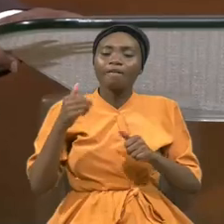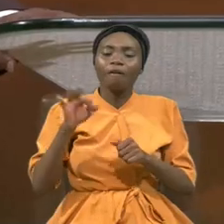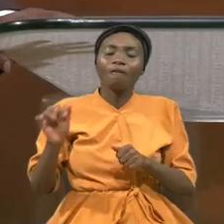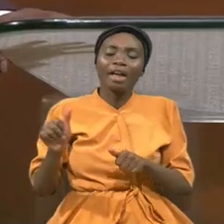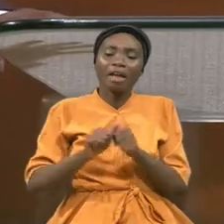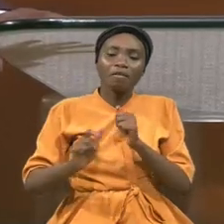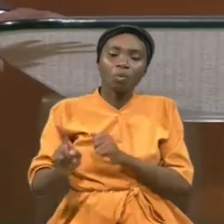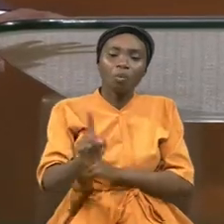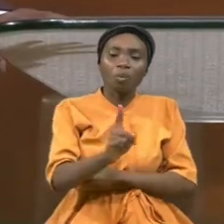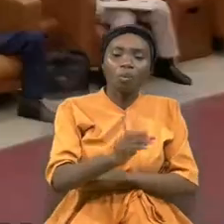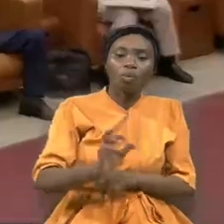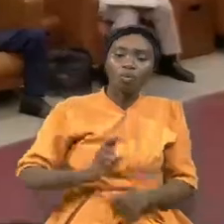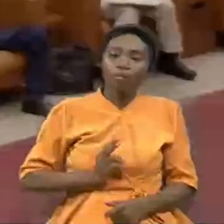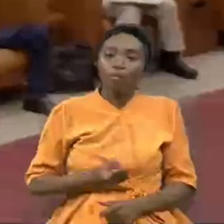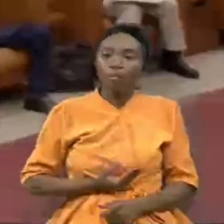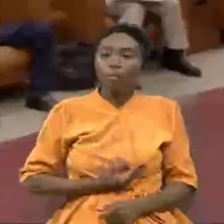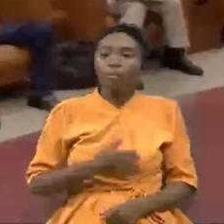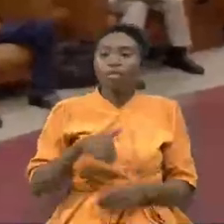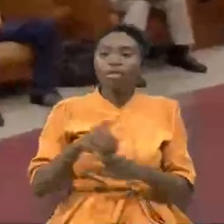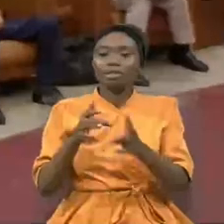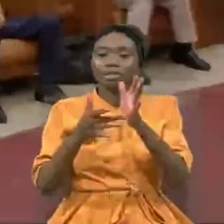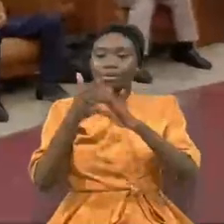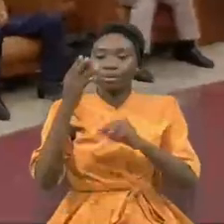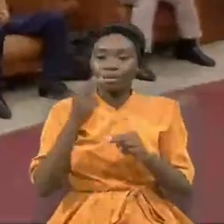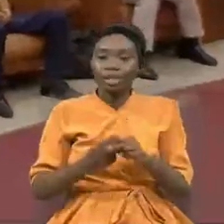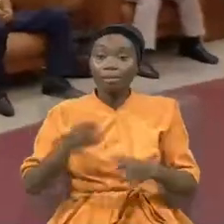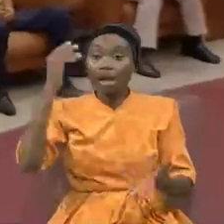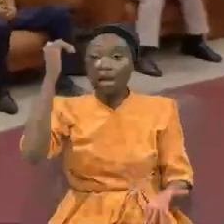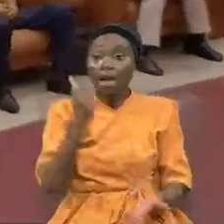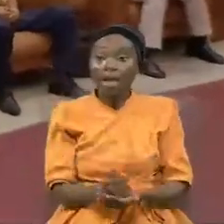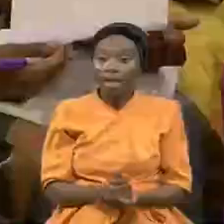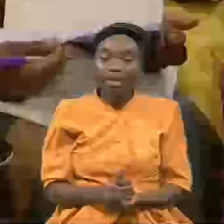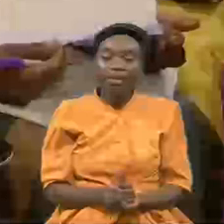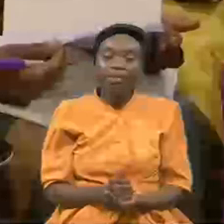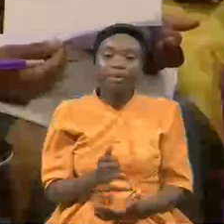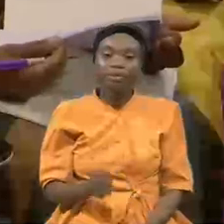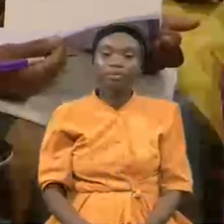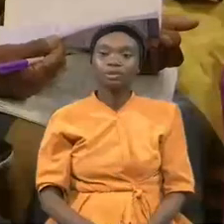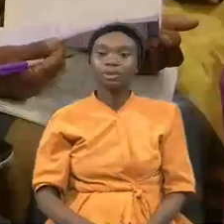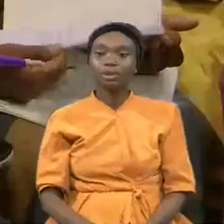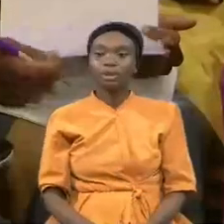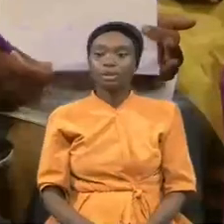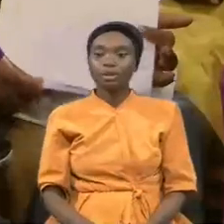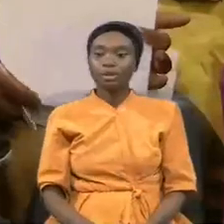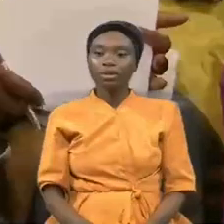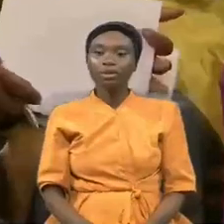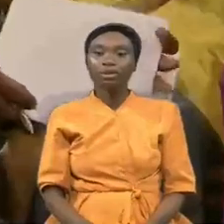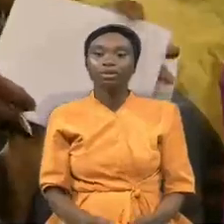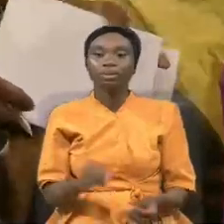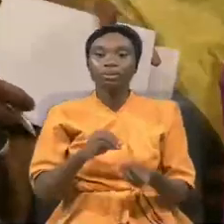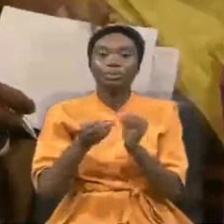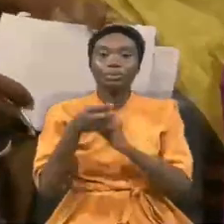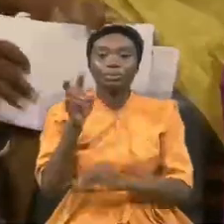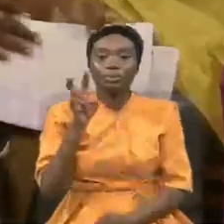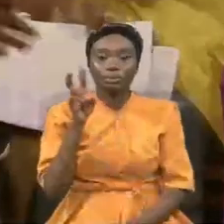vie de chacun de nous au nom de Jésus-Christ. Amen. Voyons deuxième point maintenant.